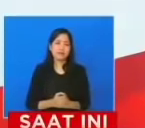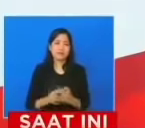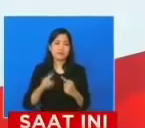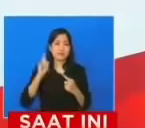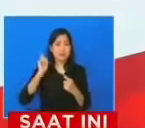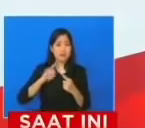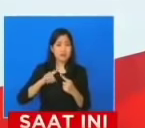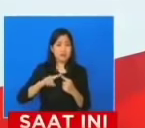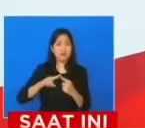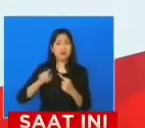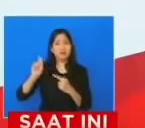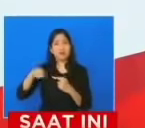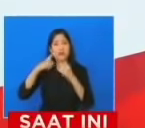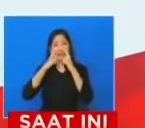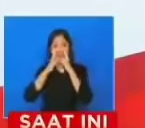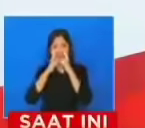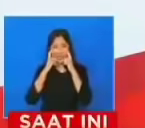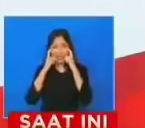gunakan masker,